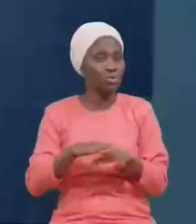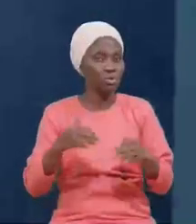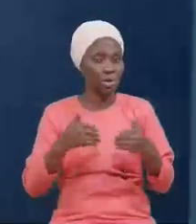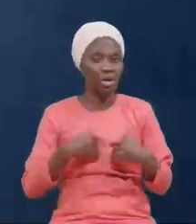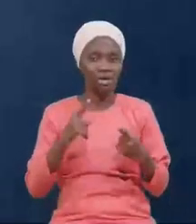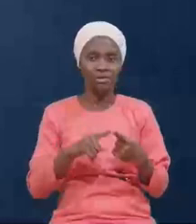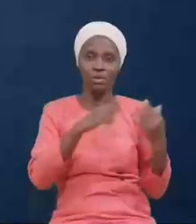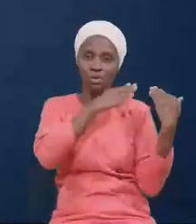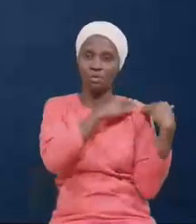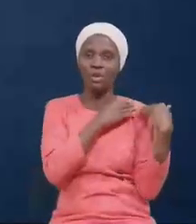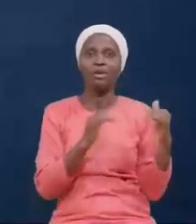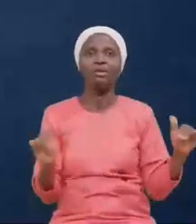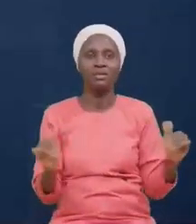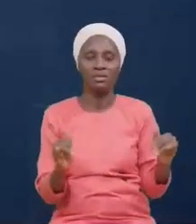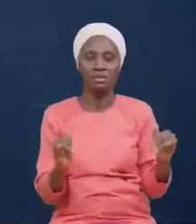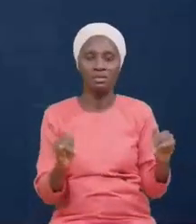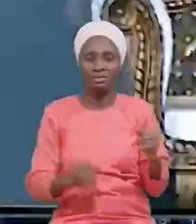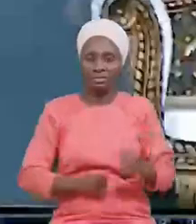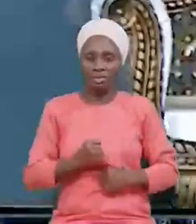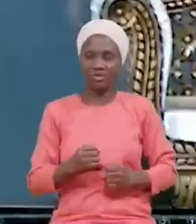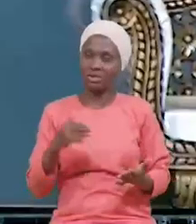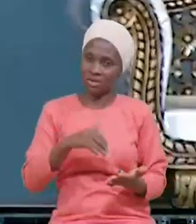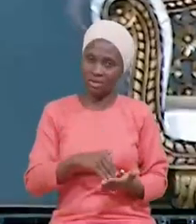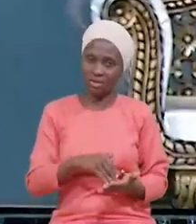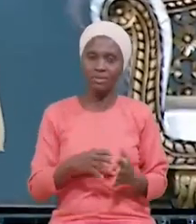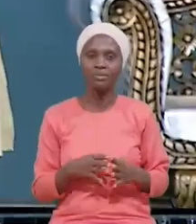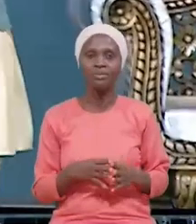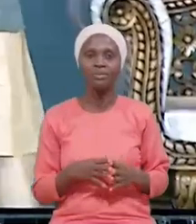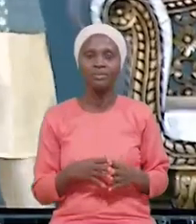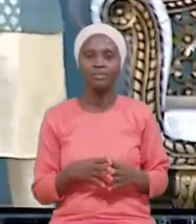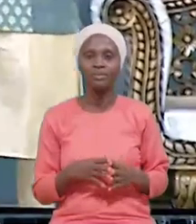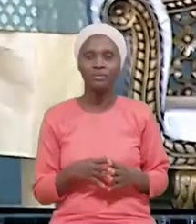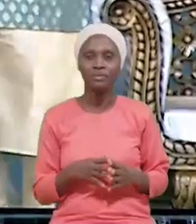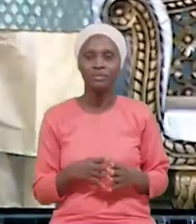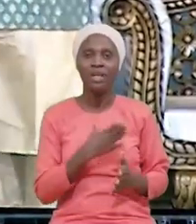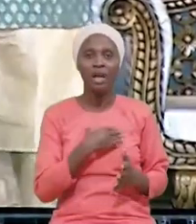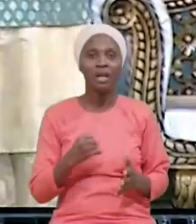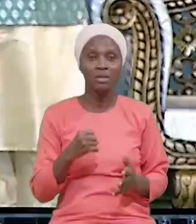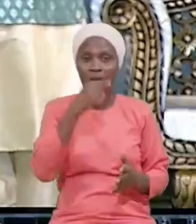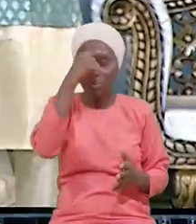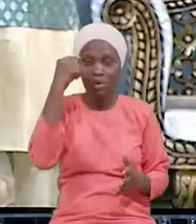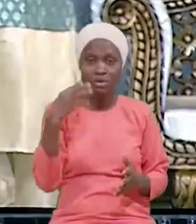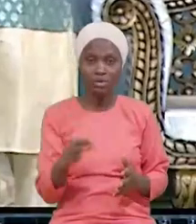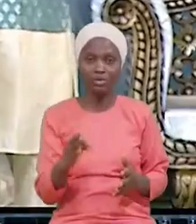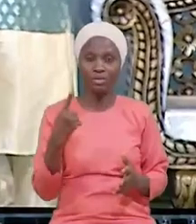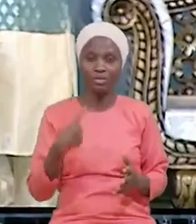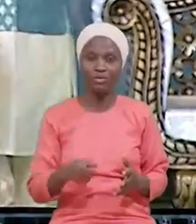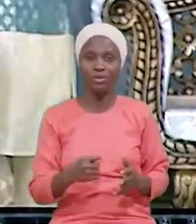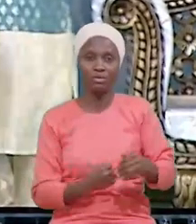Il a dit que nous ne devons plus supporter, porter les mêmes souffrances. À cause de l'avocat,